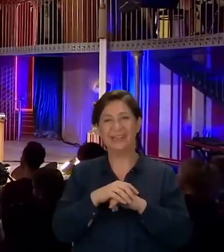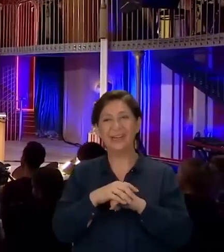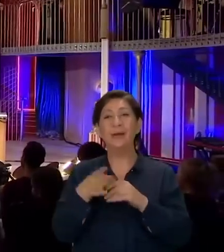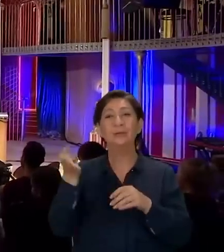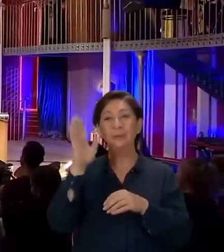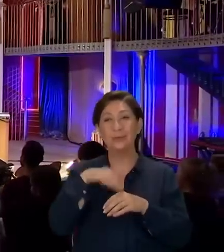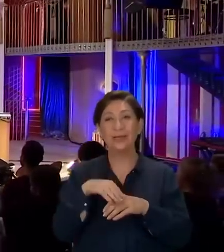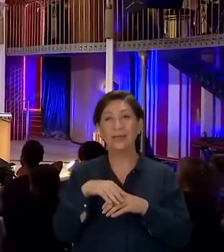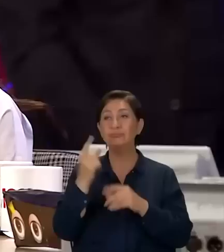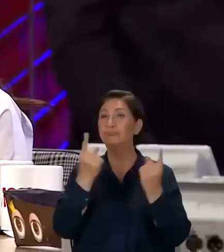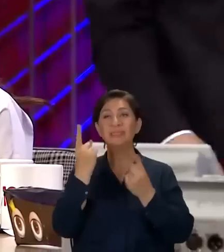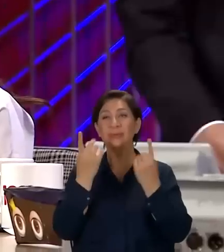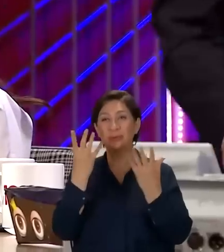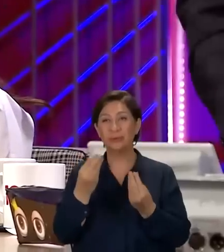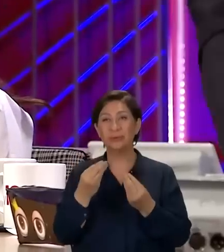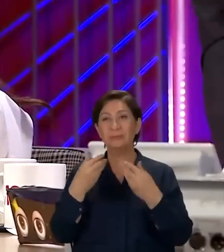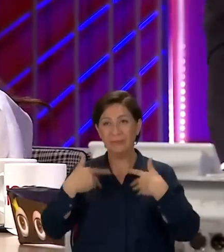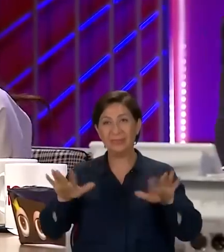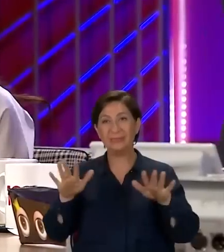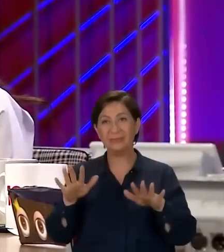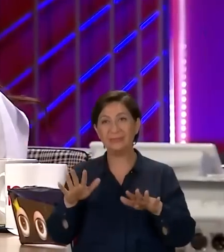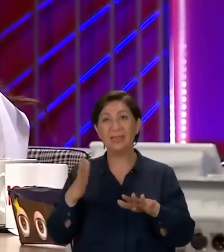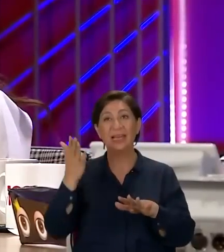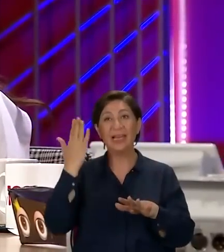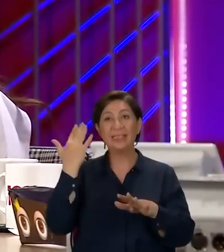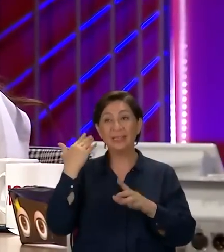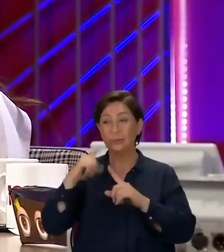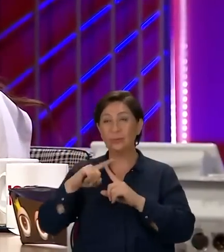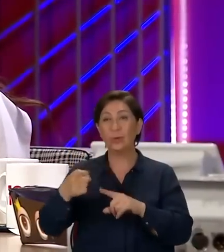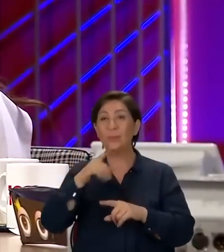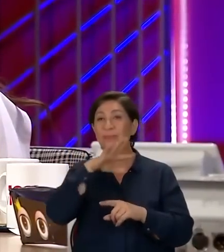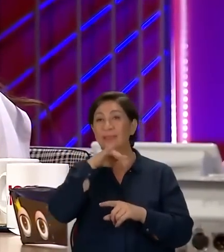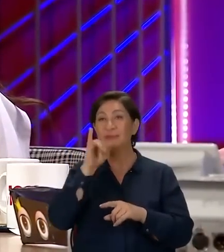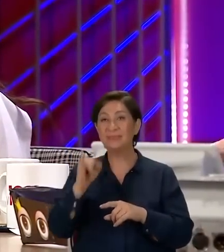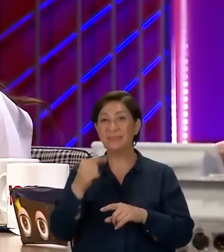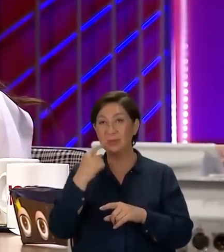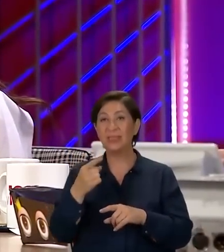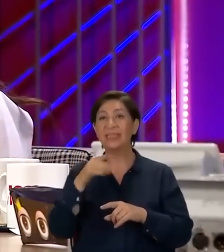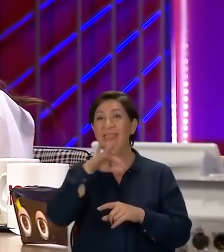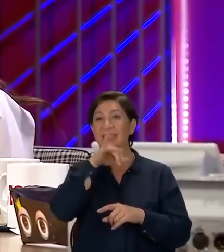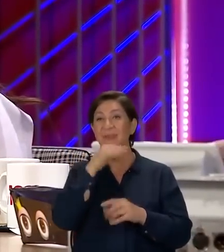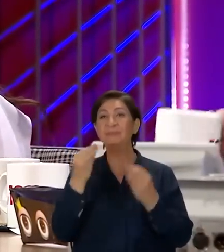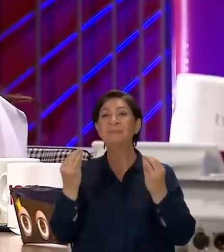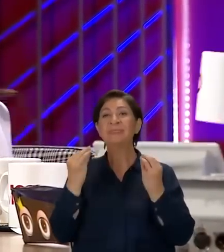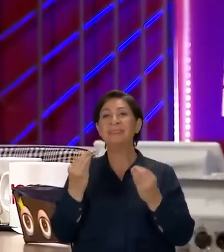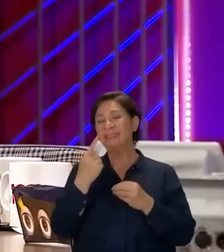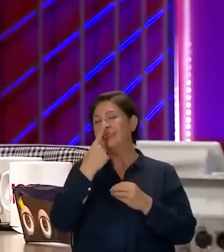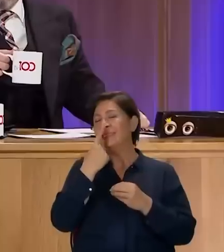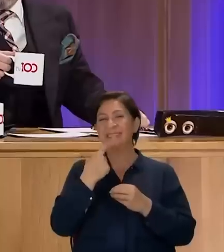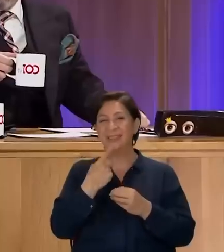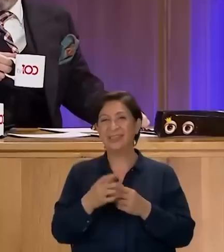görmemiştim. Daha sonra bir şeyler oldu. Bıraktım. Eskiden torunum bana dedem pis diyordu. Şimdi bana dedem istiyor.